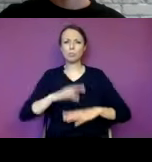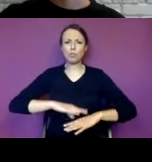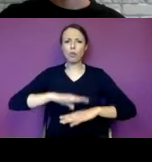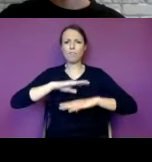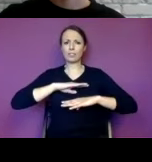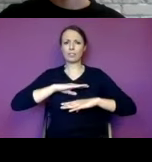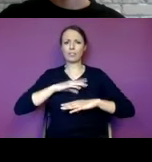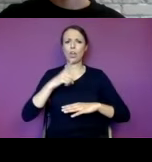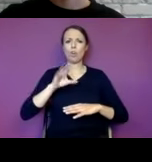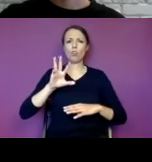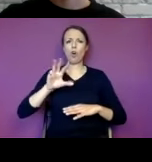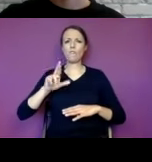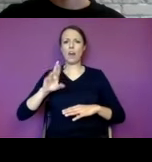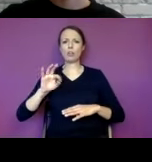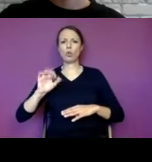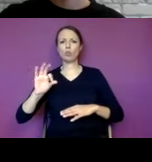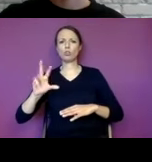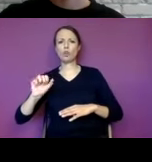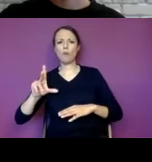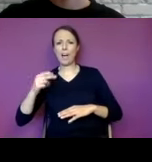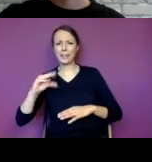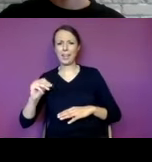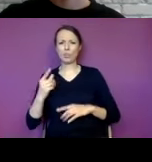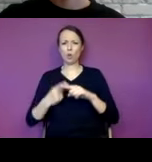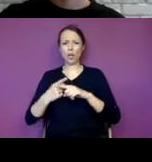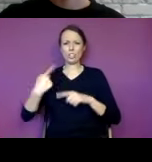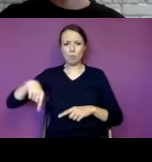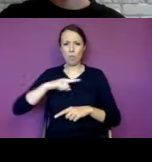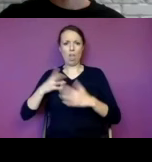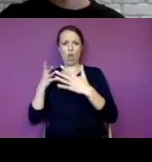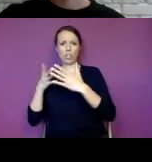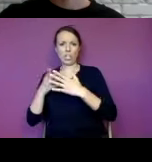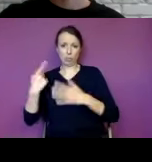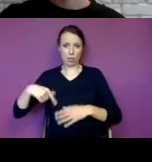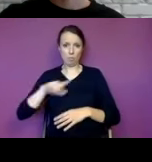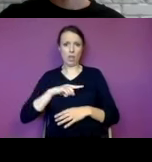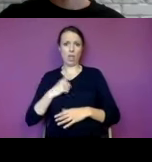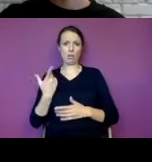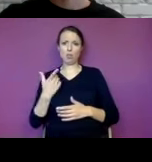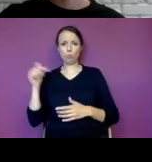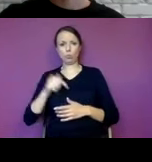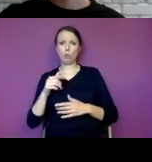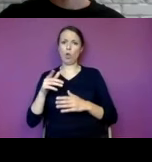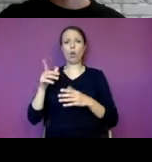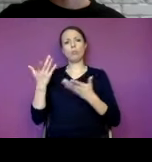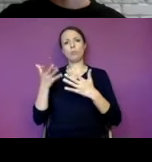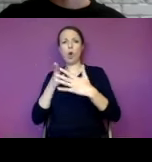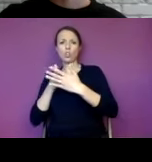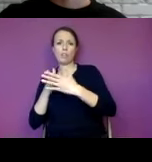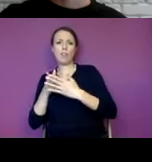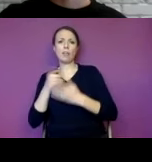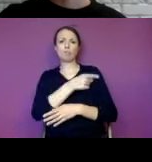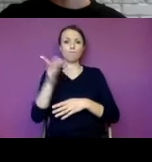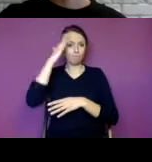z góry, że my byśmy mieli dowartościowywać to, jak mieszkańcy wsi rozwiązują i organizują swoje własne